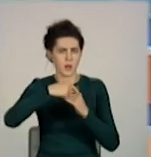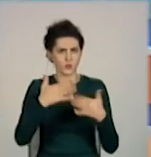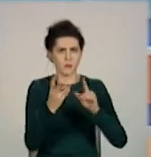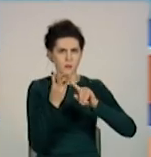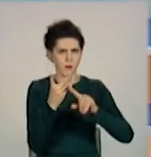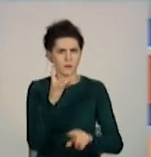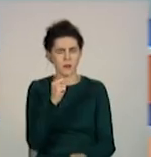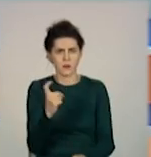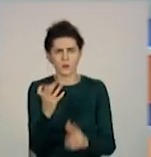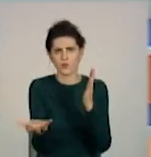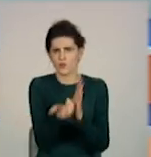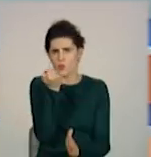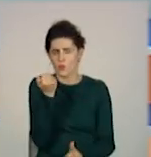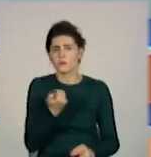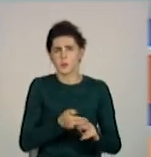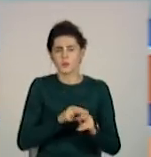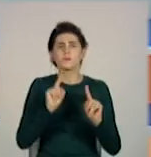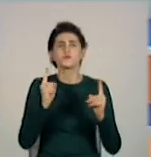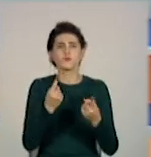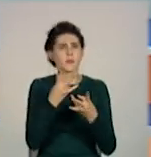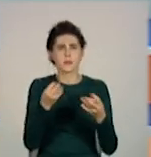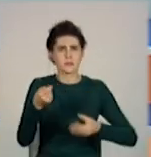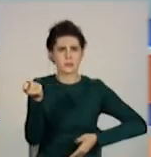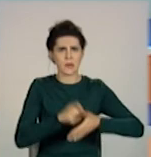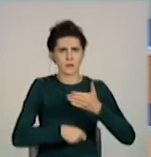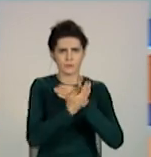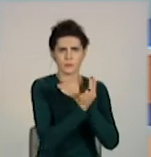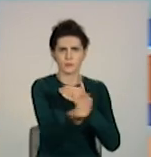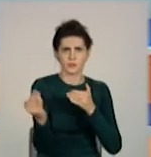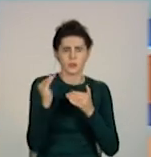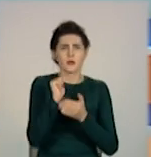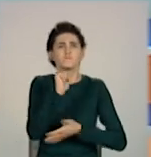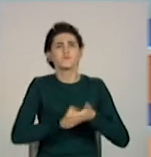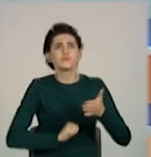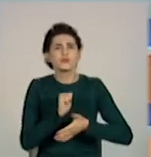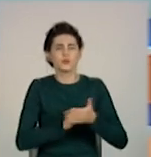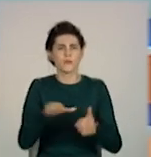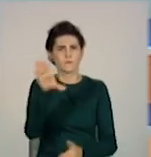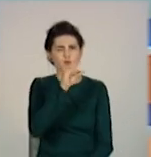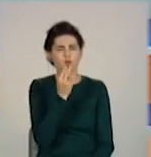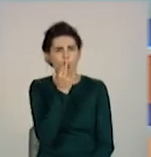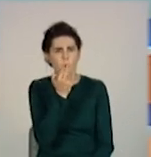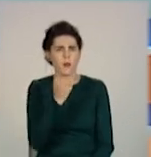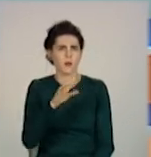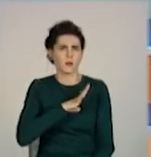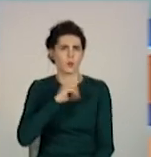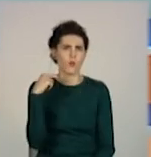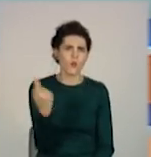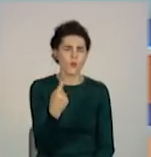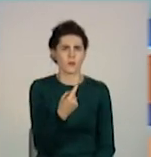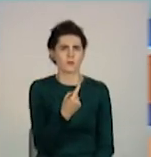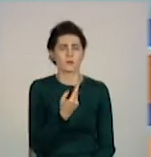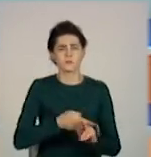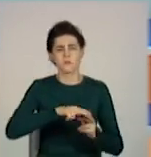цієї споруди. Чому до неї досі не заблокували доступ та що спонукає підлітків там гуляти, розкаже